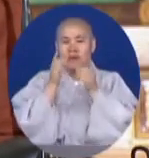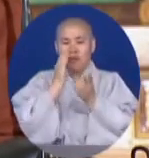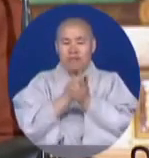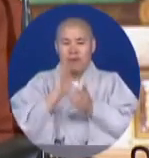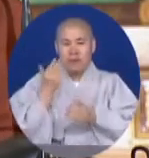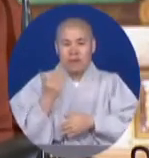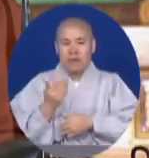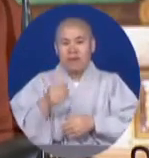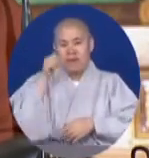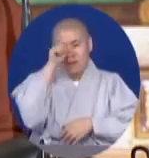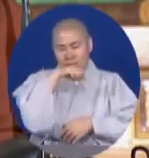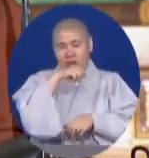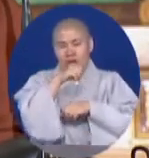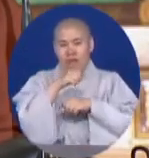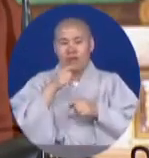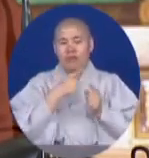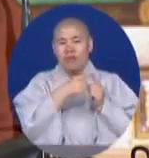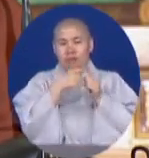덮어놓고 한다고 되는 게 아닙니다.